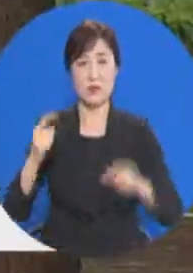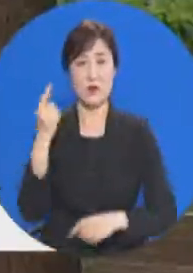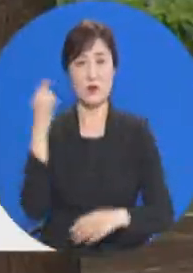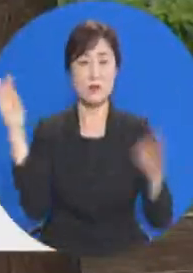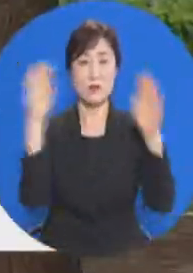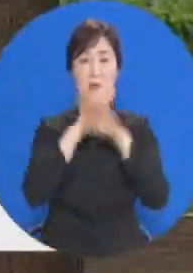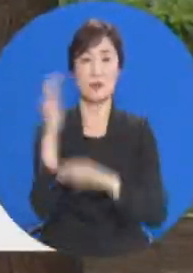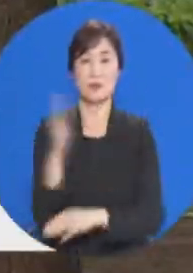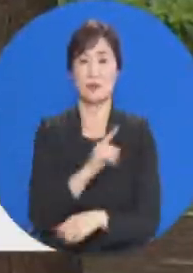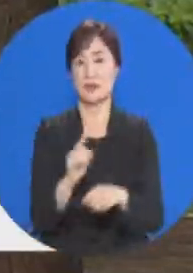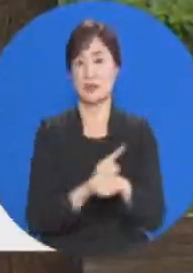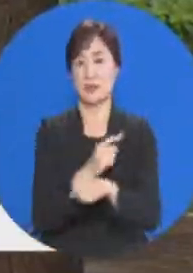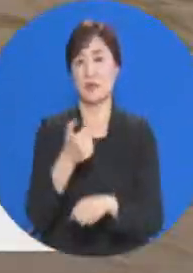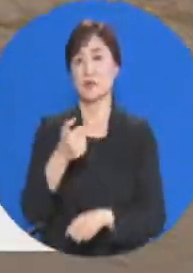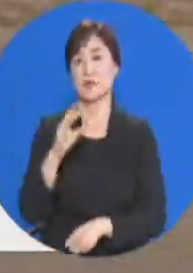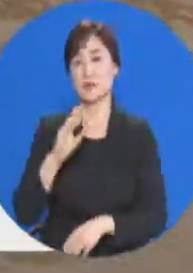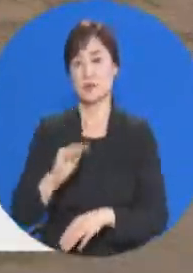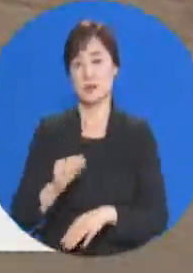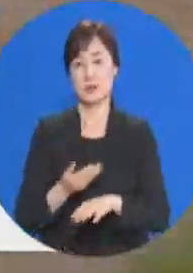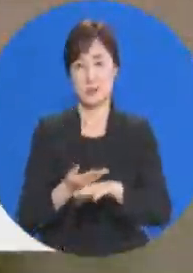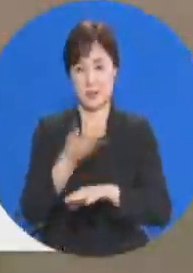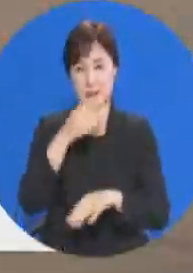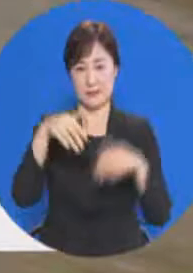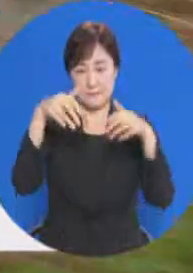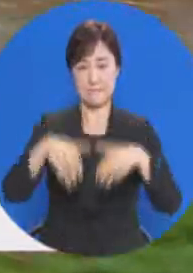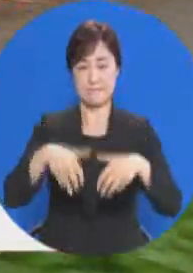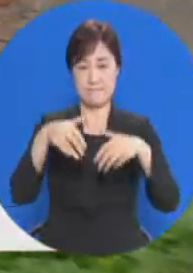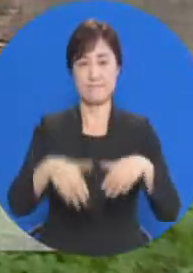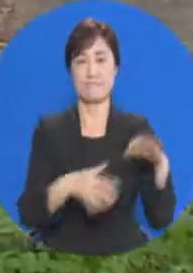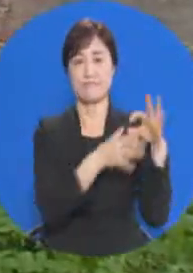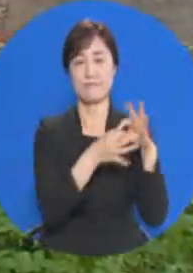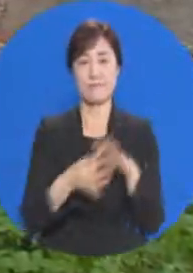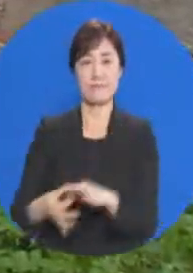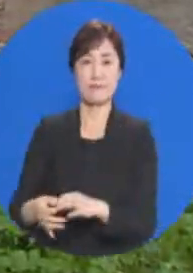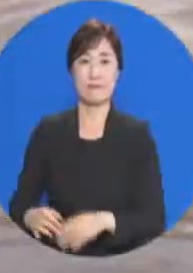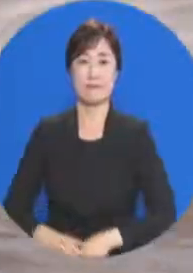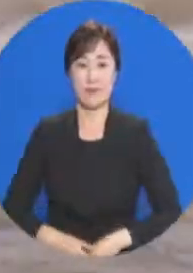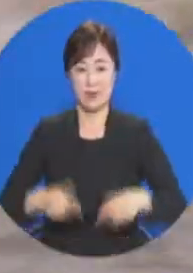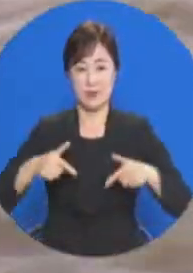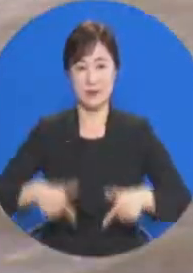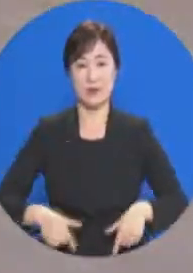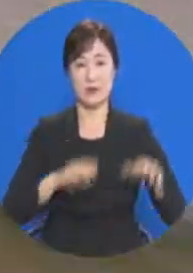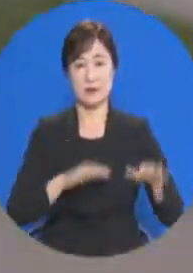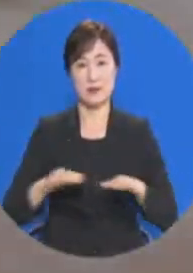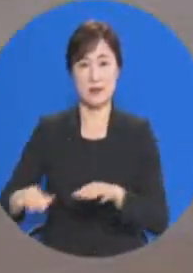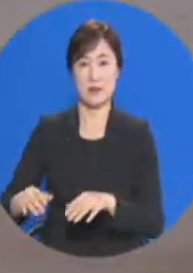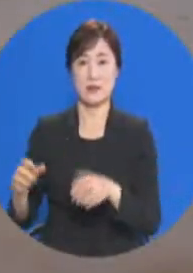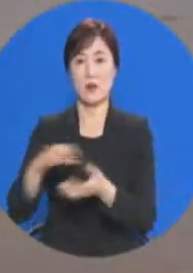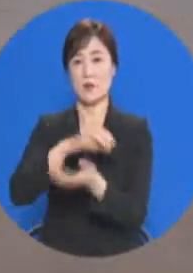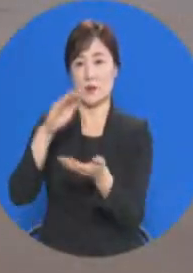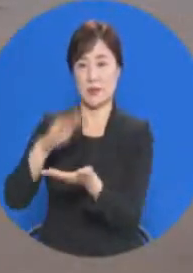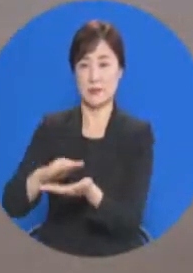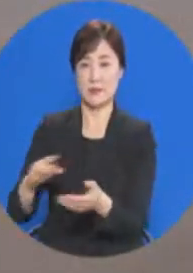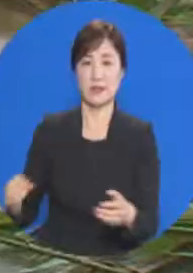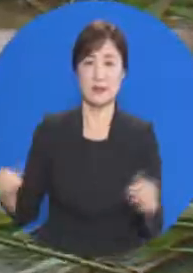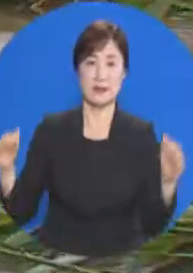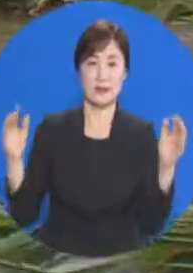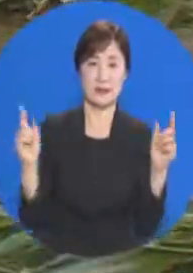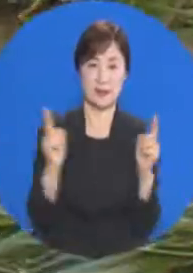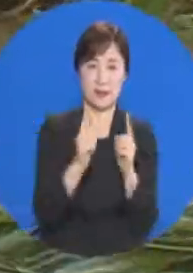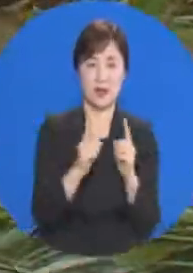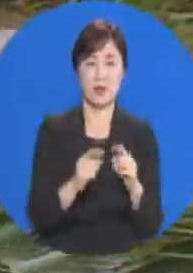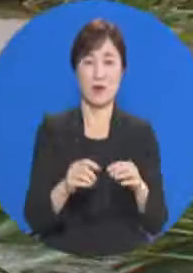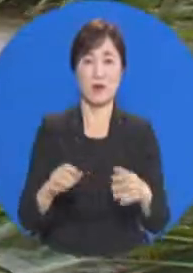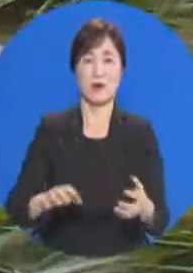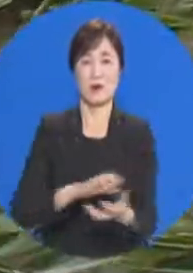어젯밤부터 시간당 최고 50mm의 비가 쏟아졌습니다. 서해상에서 저기압이 접근하면서 장마전선을 한반도 쪽으로